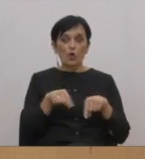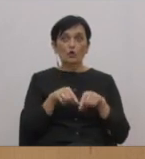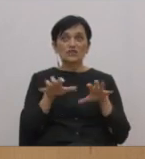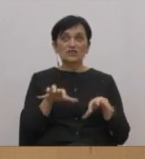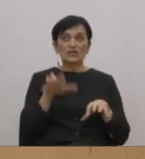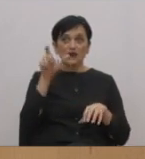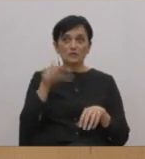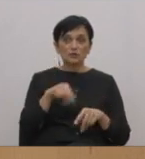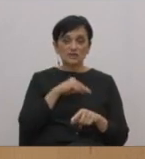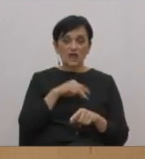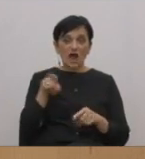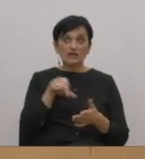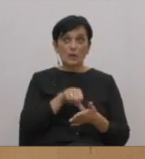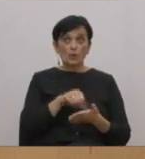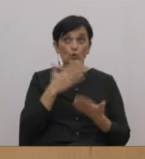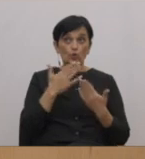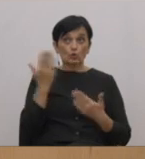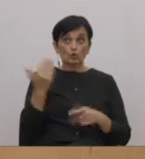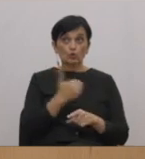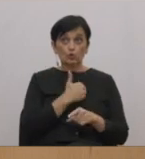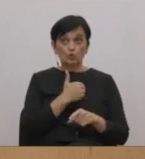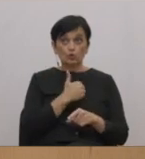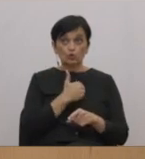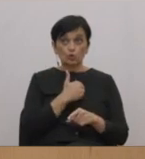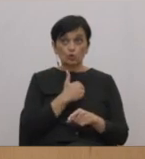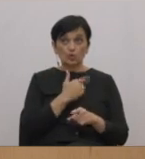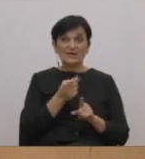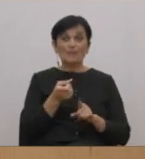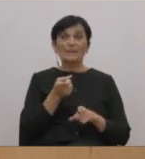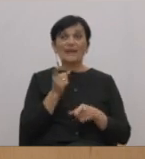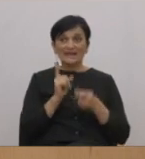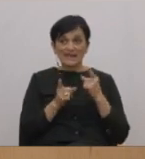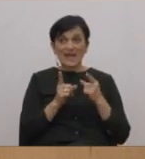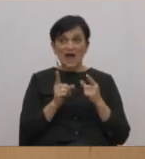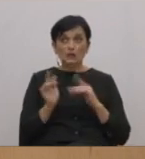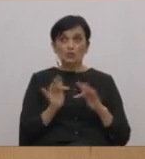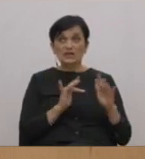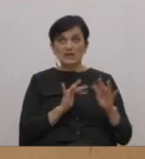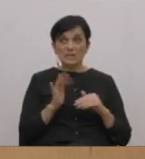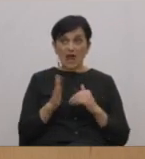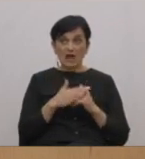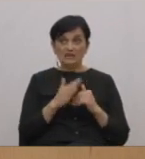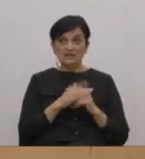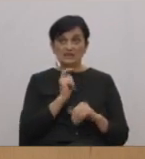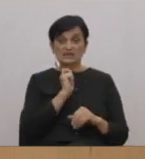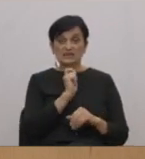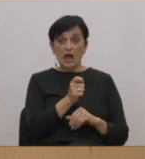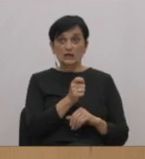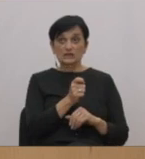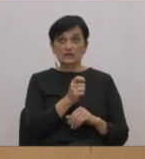taunjdomaris, tanam debobas. Tutwang surt, romdat estes, realuri, comediti, sancția,